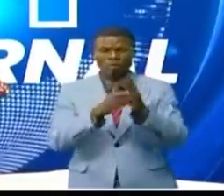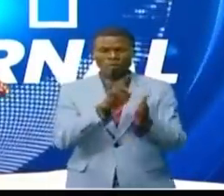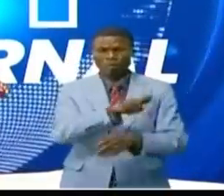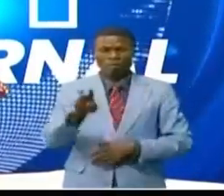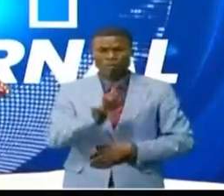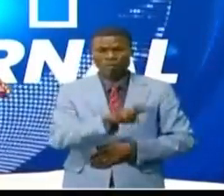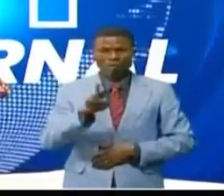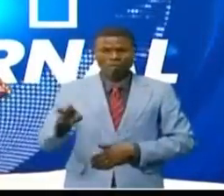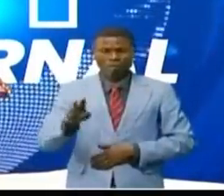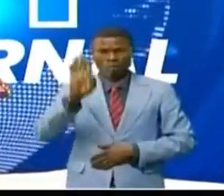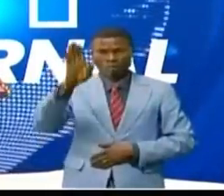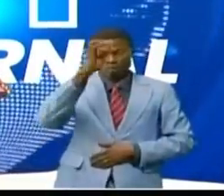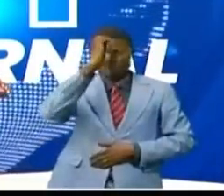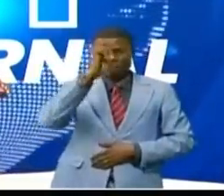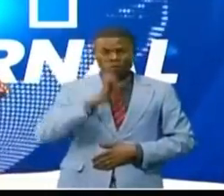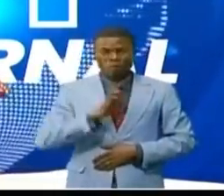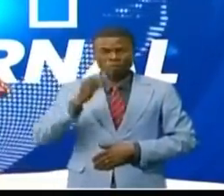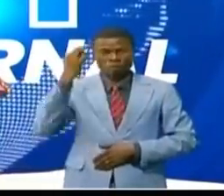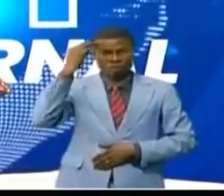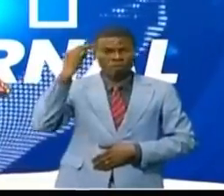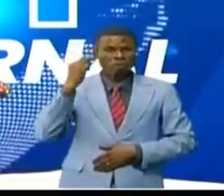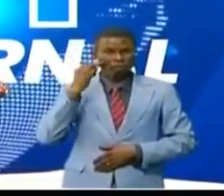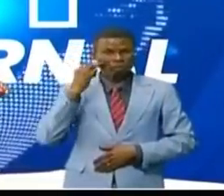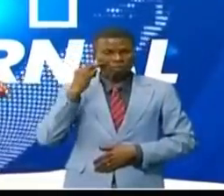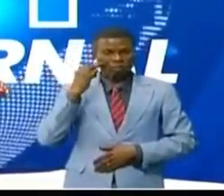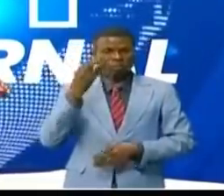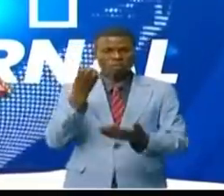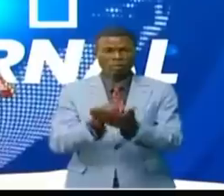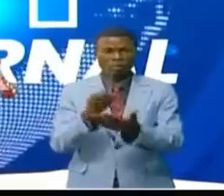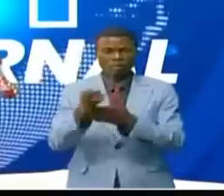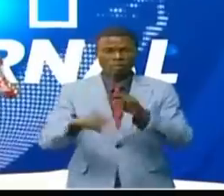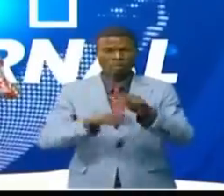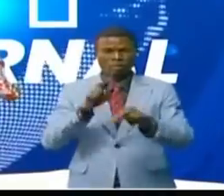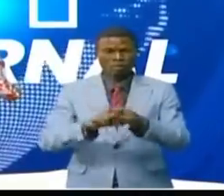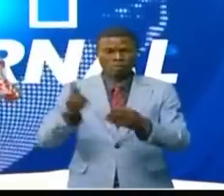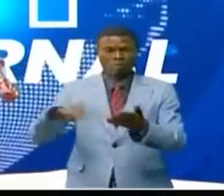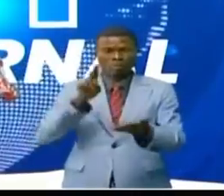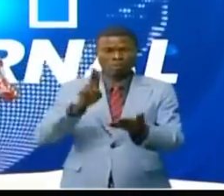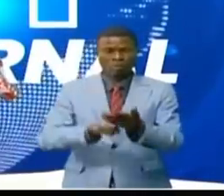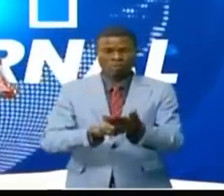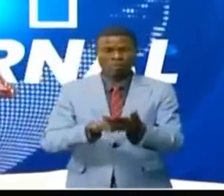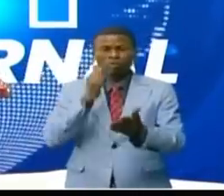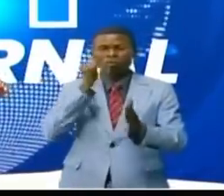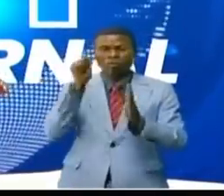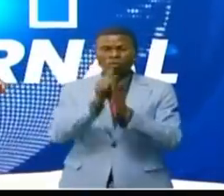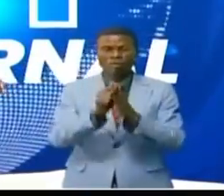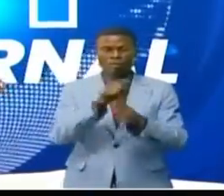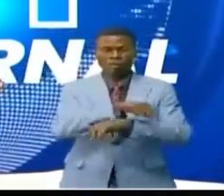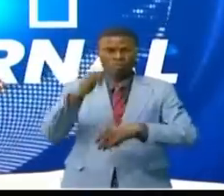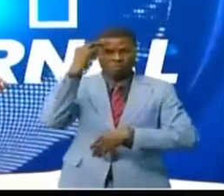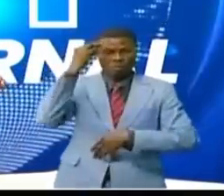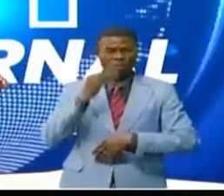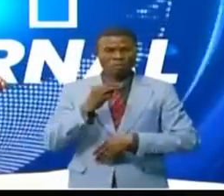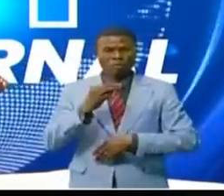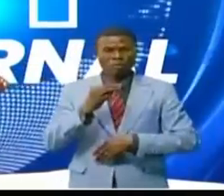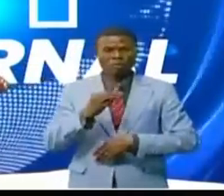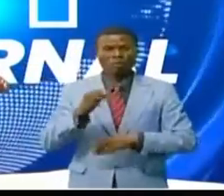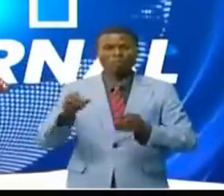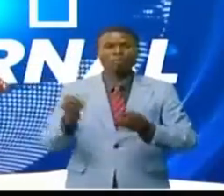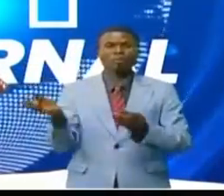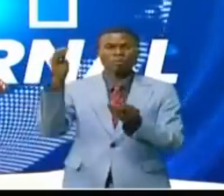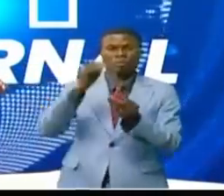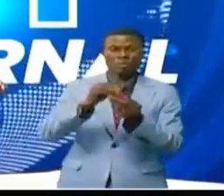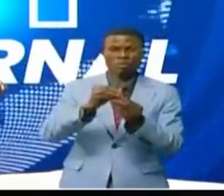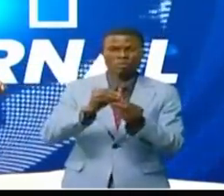septembre 2022, son excellence monsieur le ministre de l'économie nationale a signé des arrêtés ministériels portant fixation